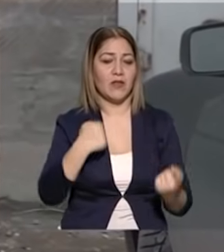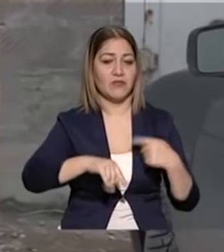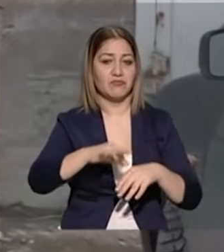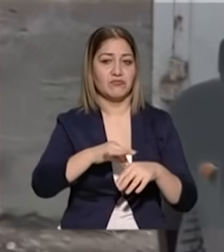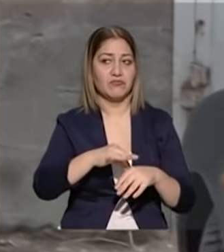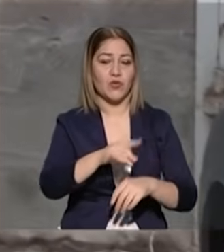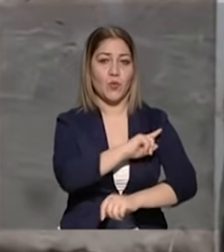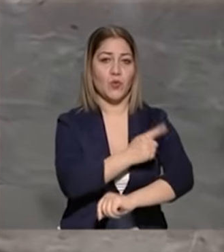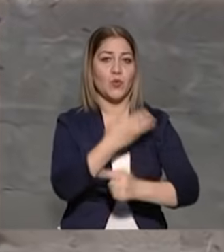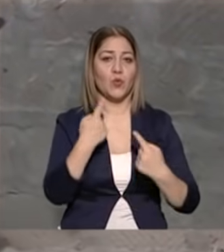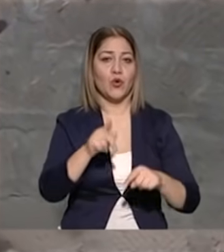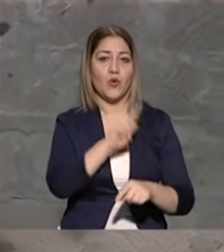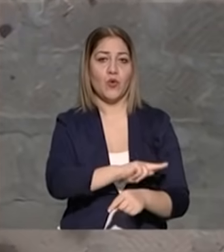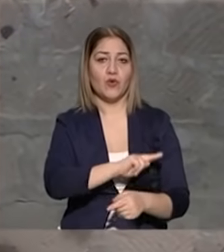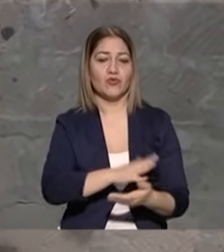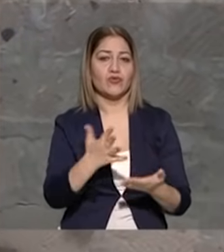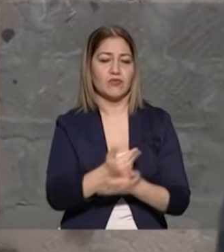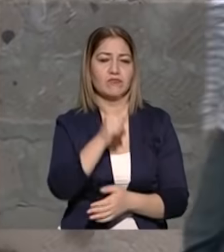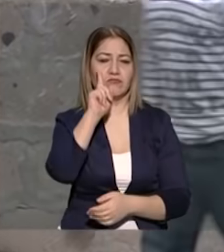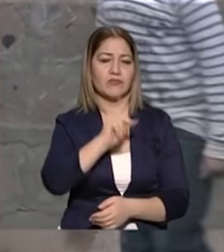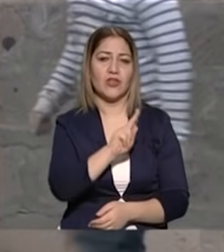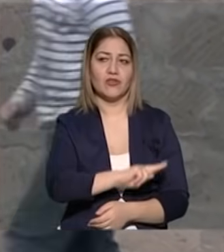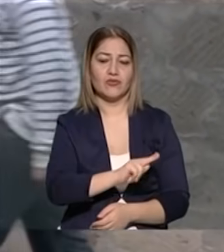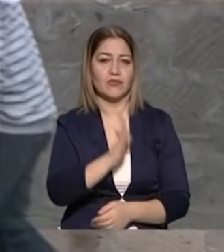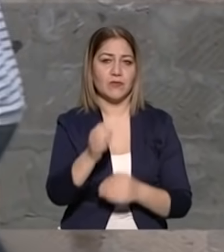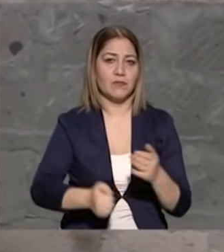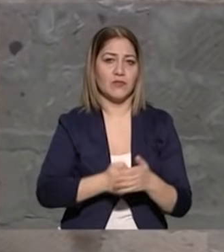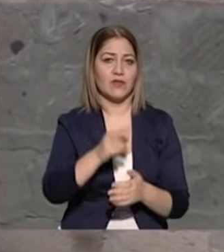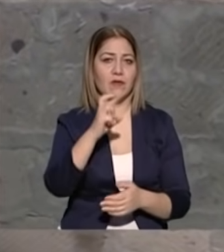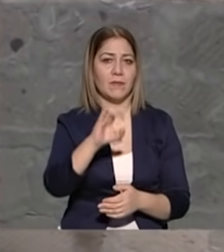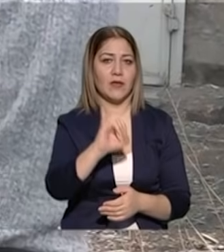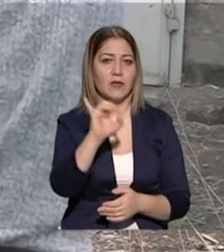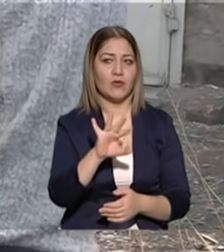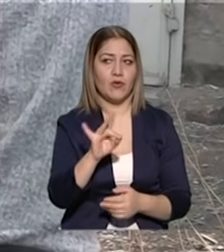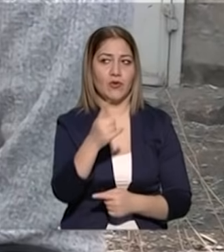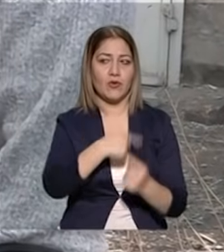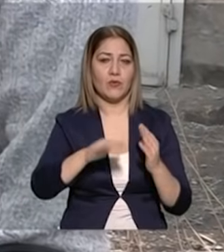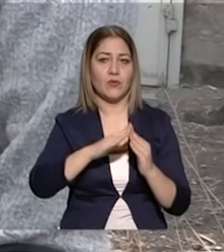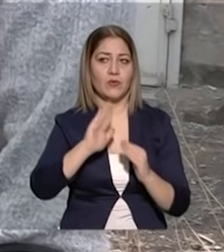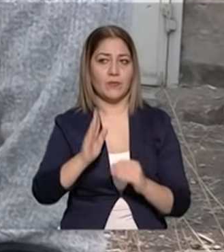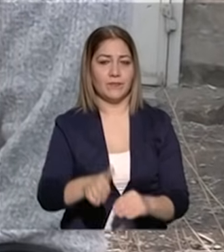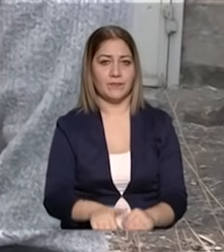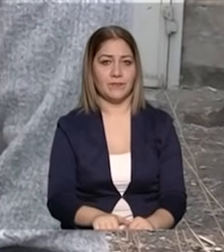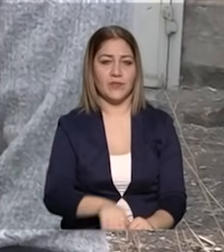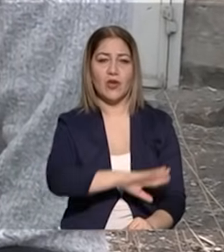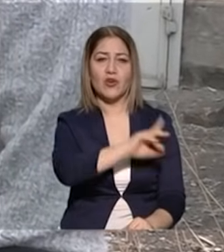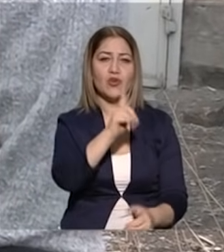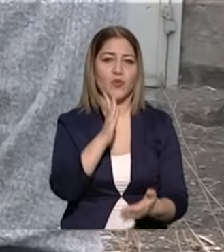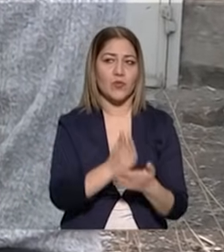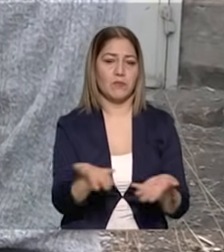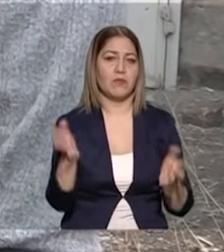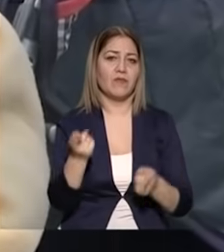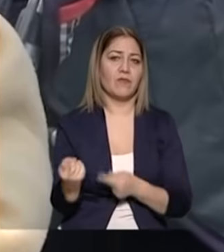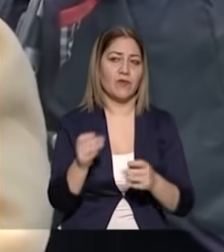ֆիզիկական ուժ չպահանջող մի գործ գտնի, հաճույքով կաշխատի, մինչև Բերձոր վերադառնալը։ Ամեն ինչը մեր մնացել է, ոչինչ